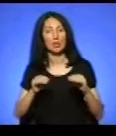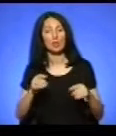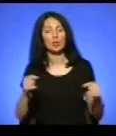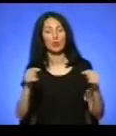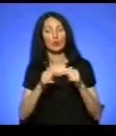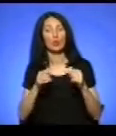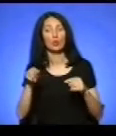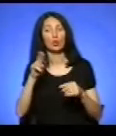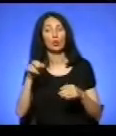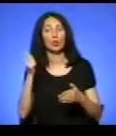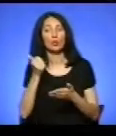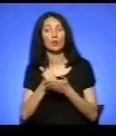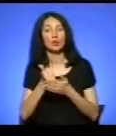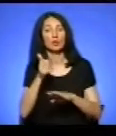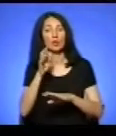наказів.